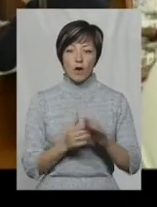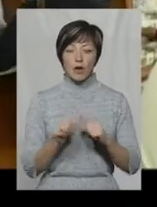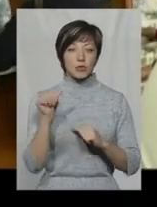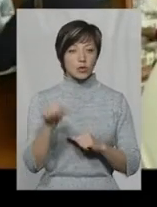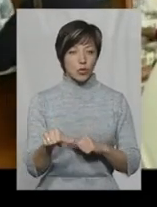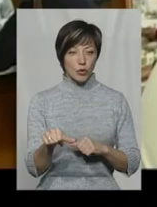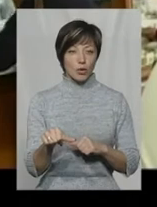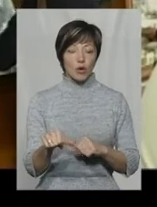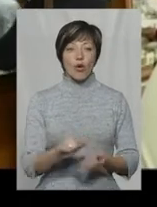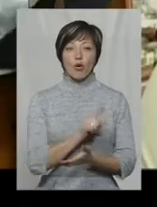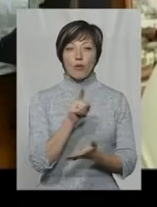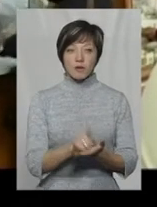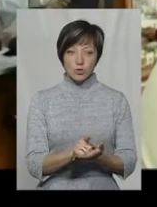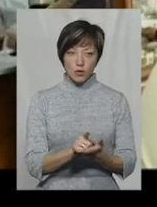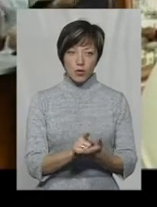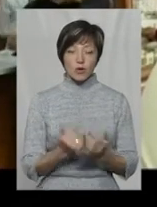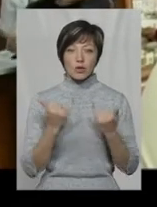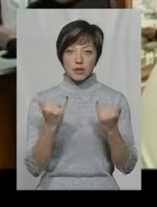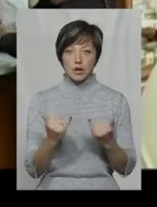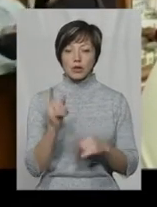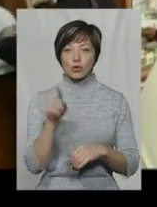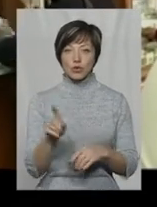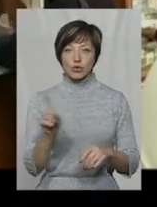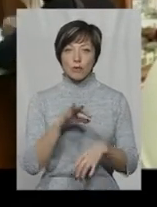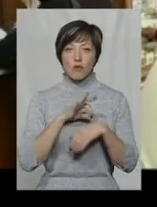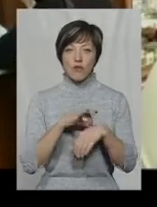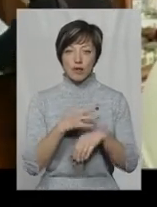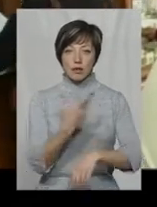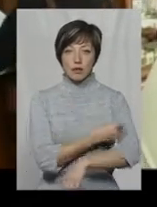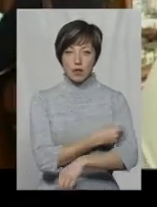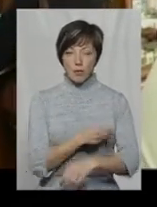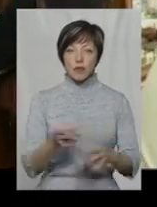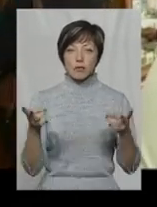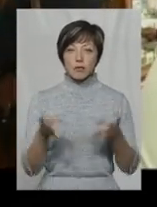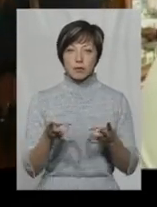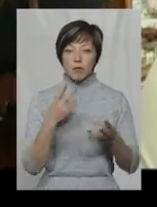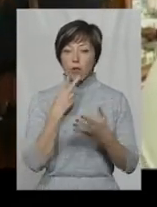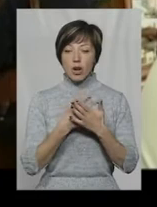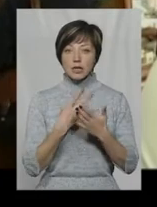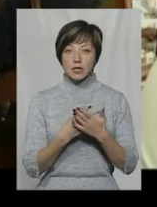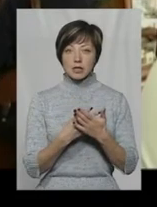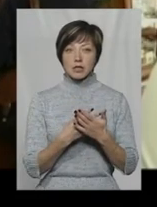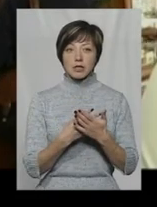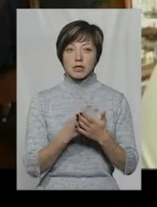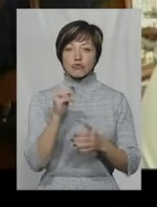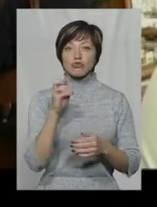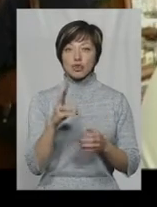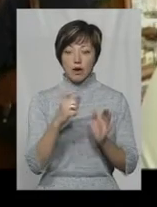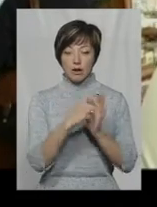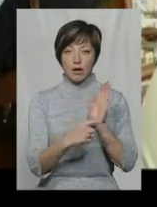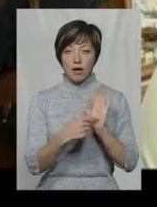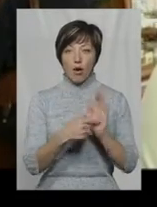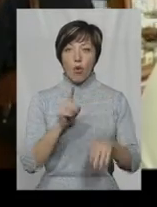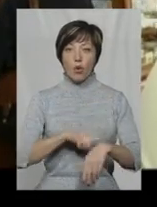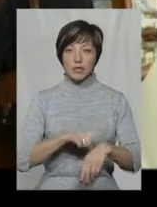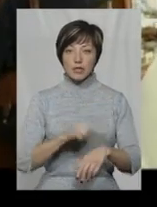того, обов'язково для того, щоб провести маніпуляцію, показати чек, на якому вказані